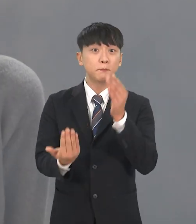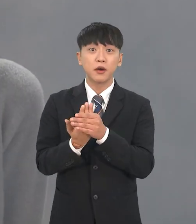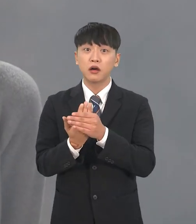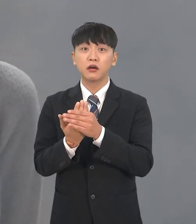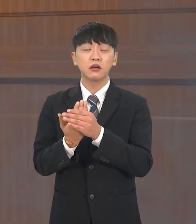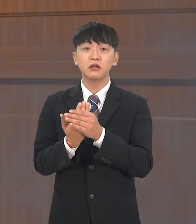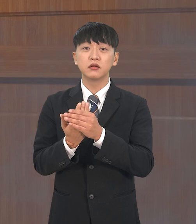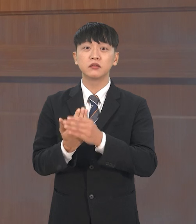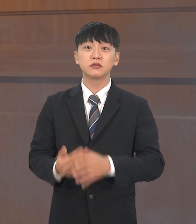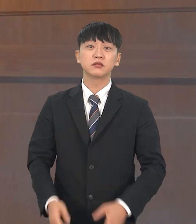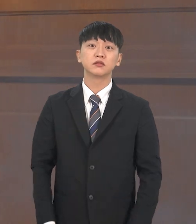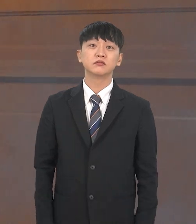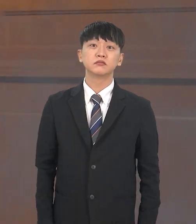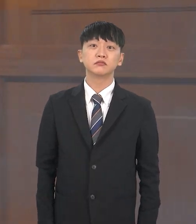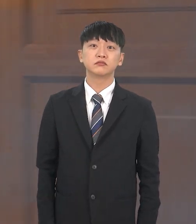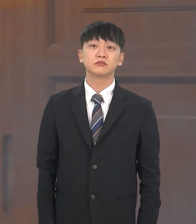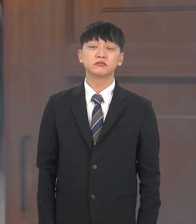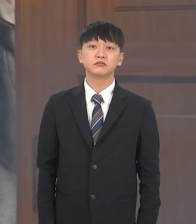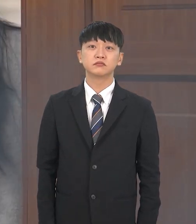불이다.